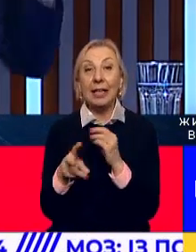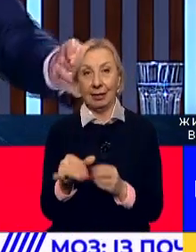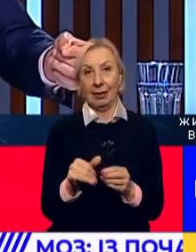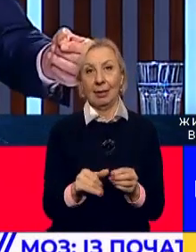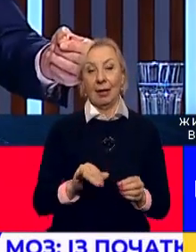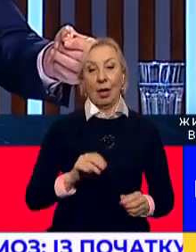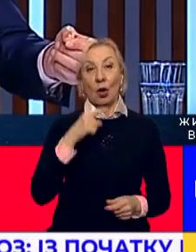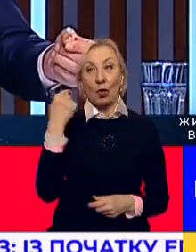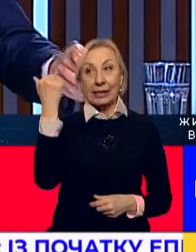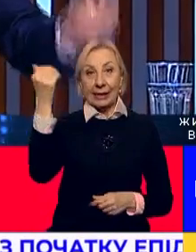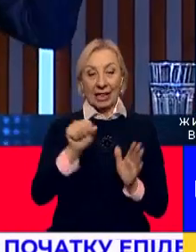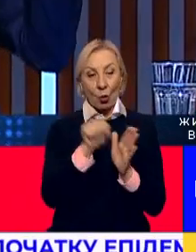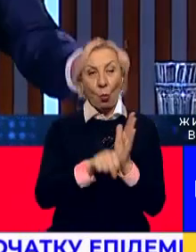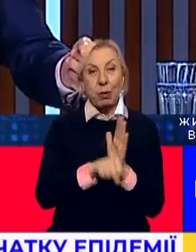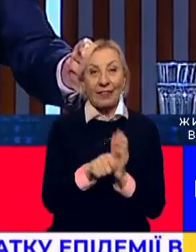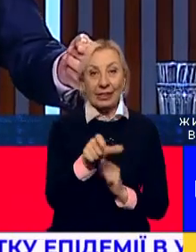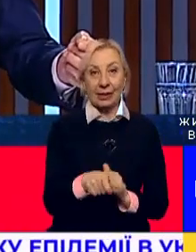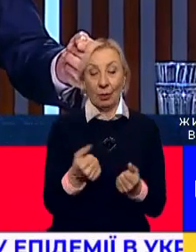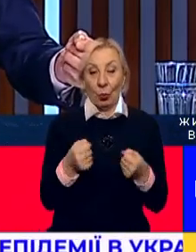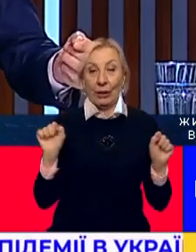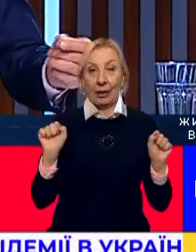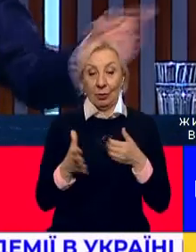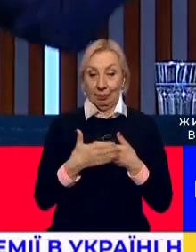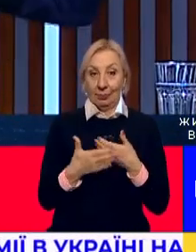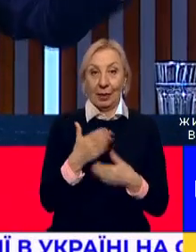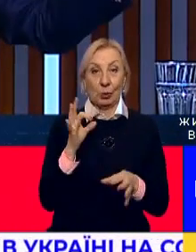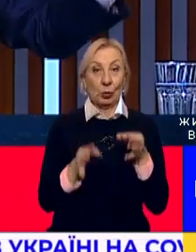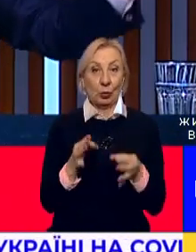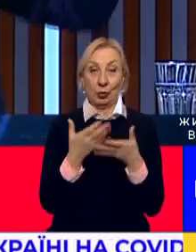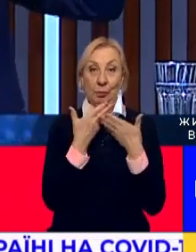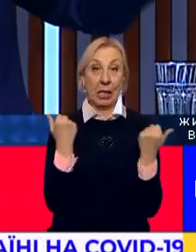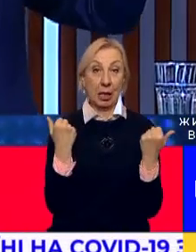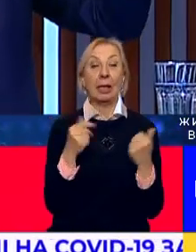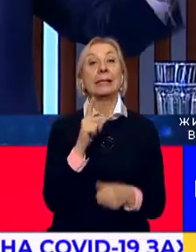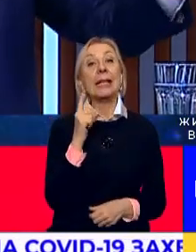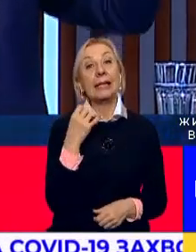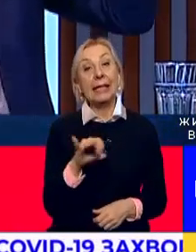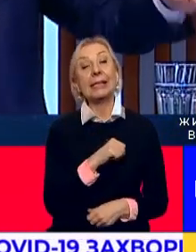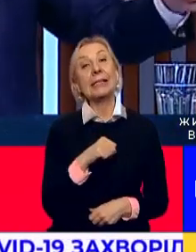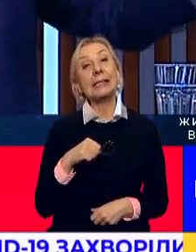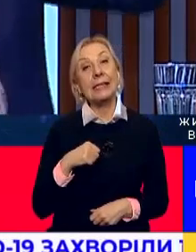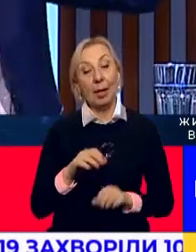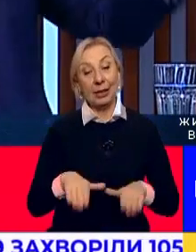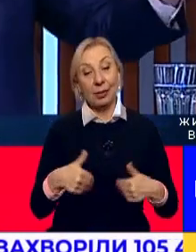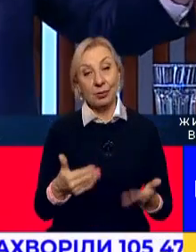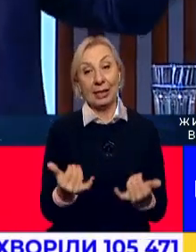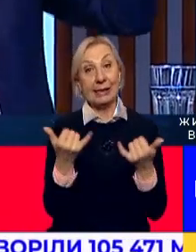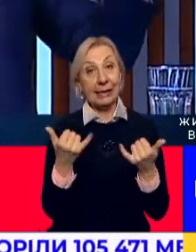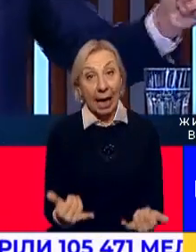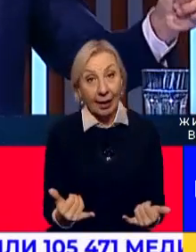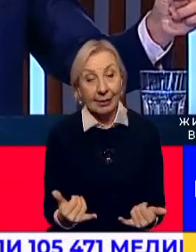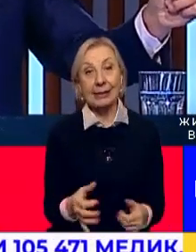вбивць уникли відповідальності, уникнули справедливого суду, президент Зеленський повинен сам ініціювати зараз при цій